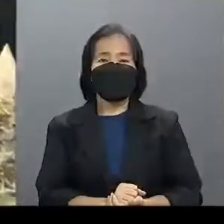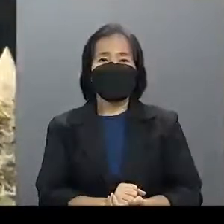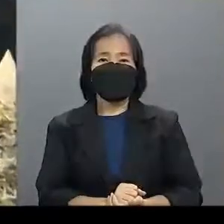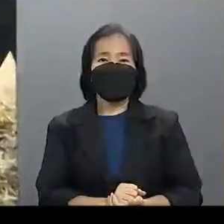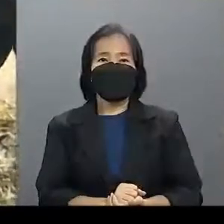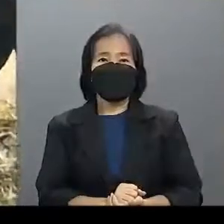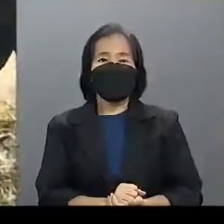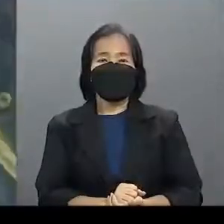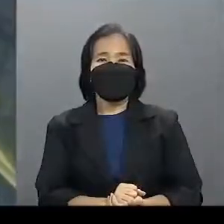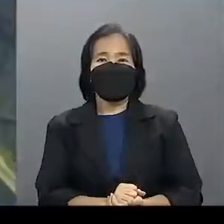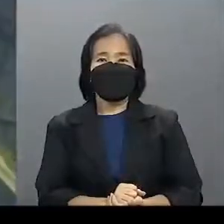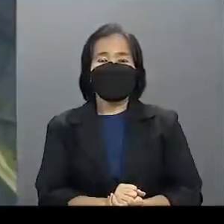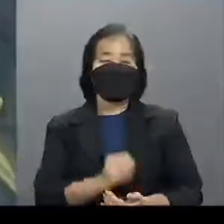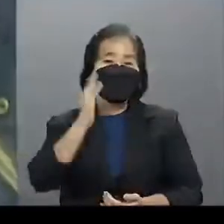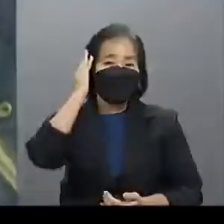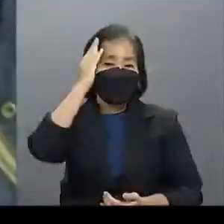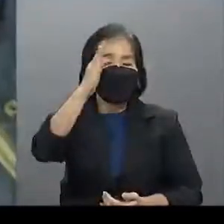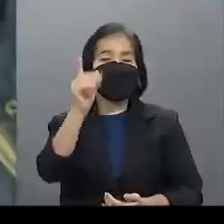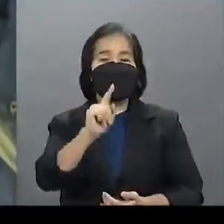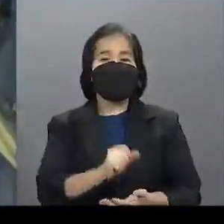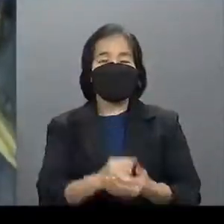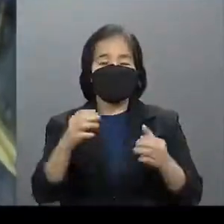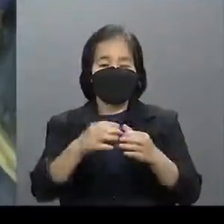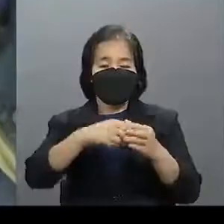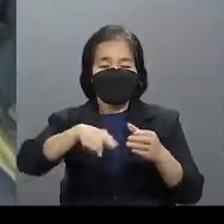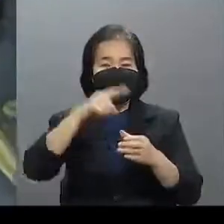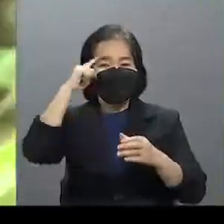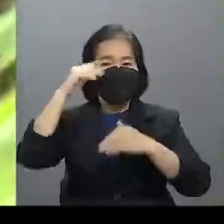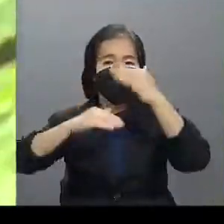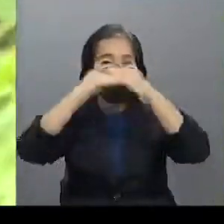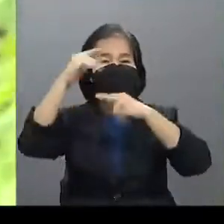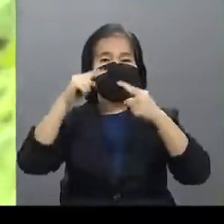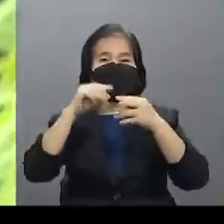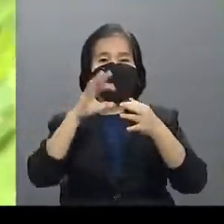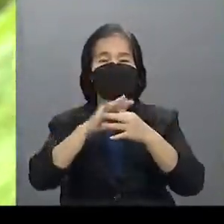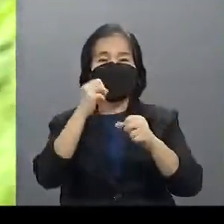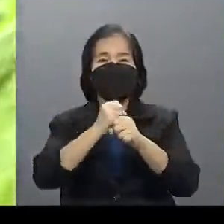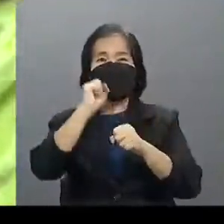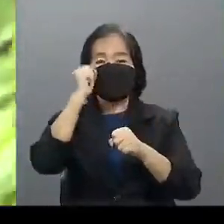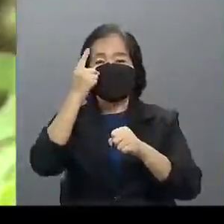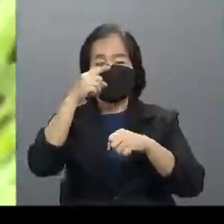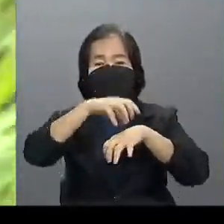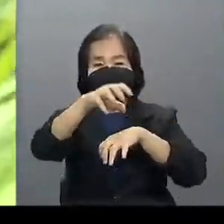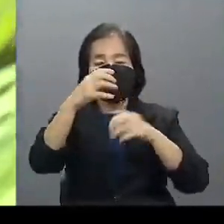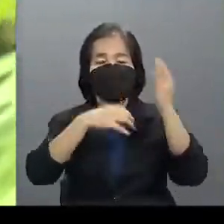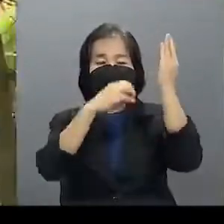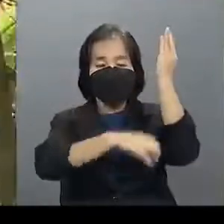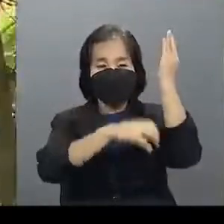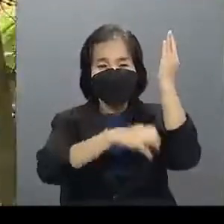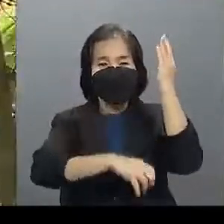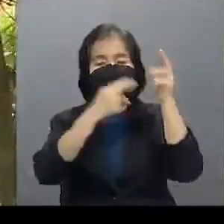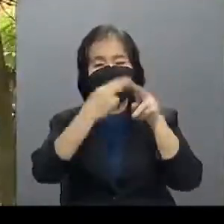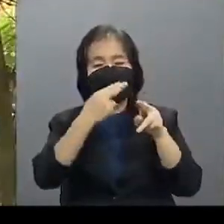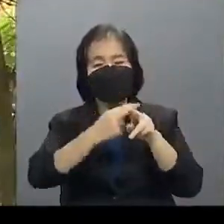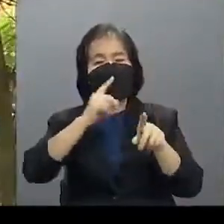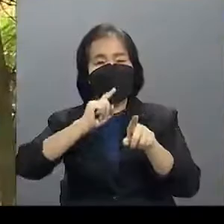และอนาคตทางกลุ่มกำลังพัฒนานำไม้ไผ่ที่มีมากในพื้นที่ทั้งไผ่สังมนไผ่รวกเลี้ยงและ